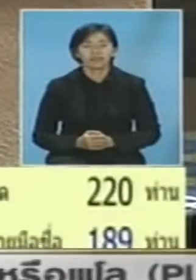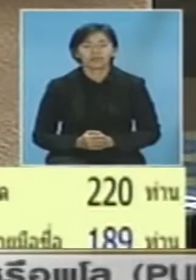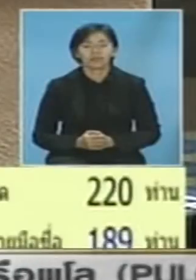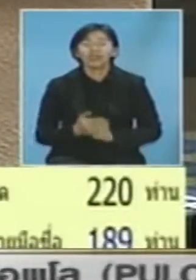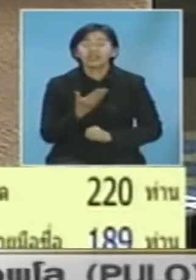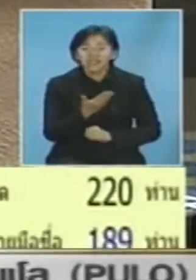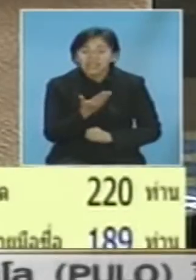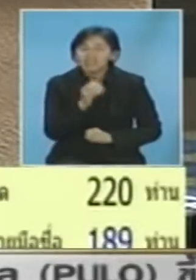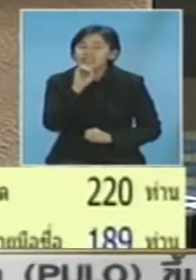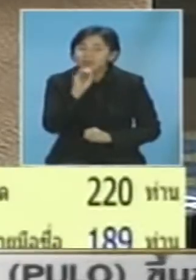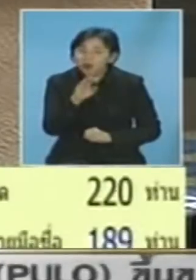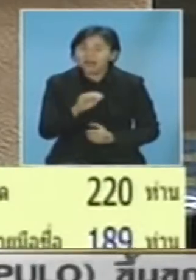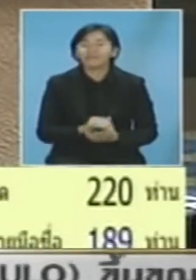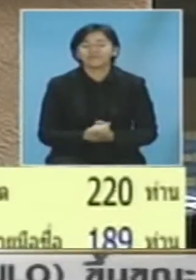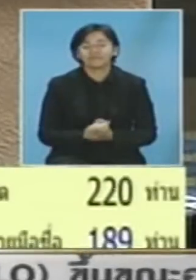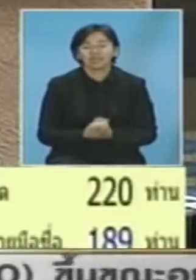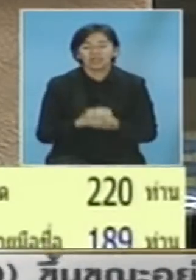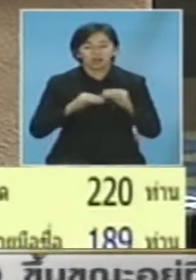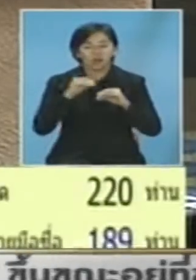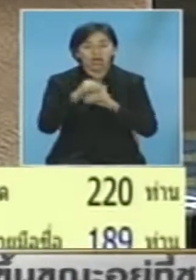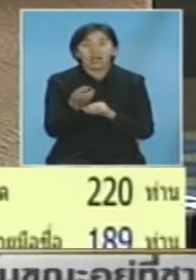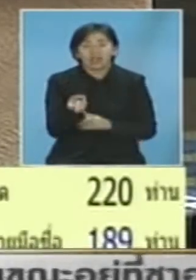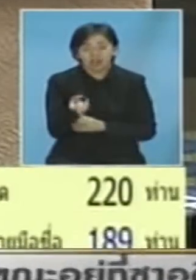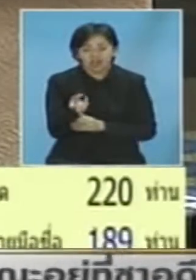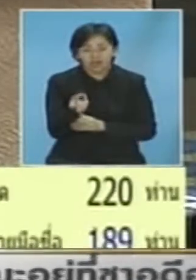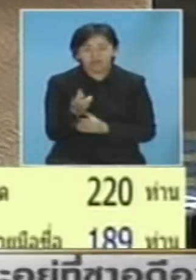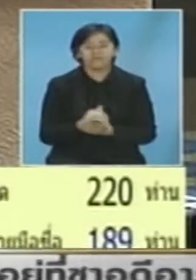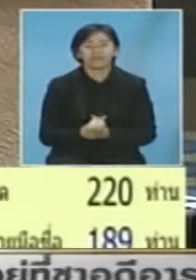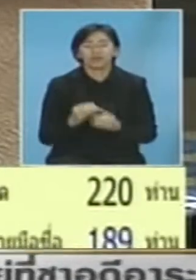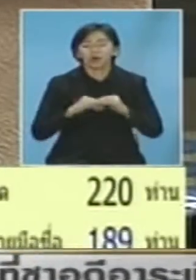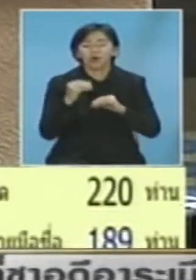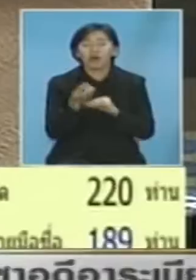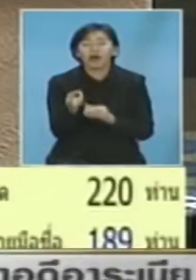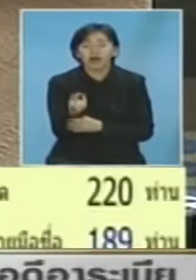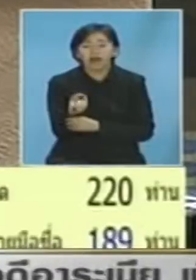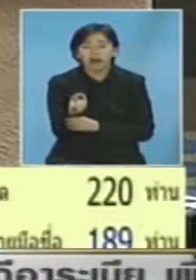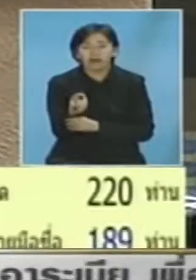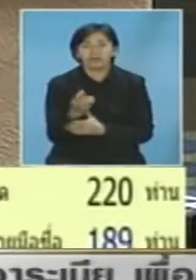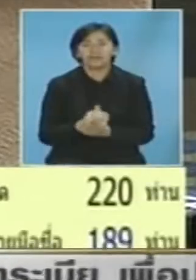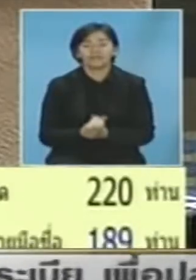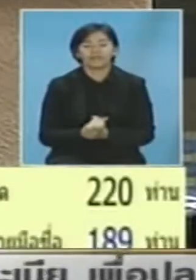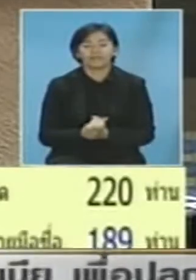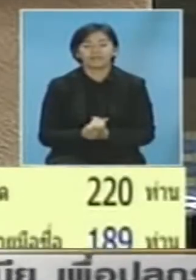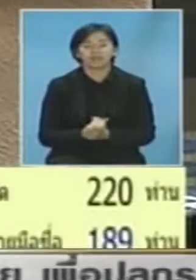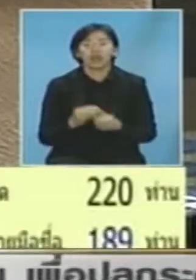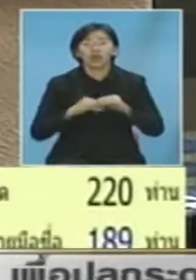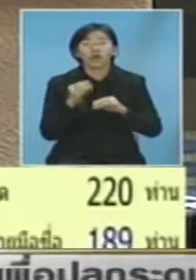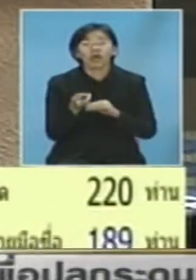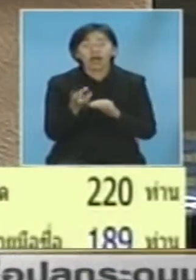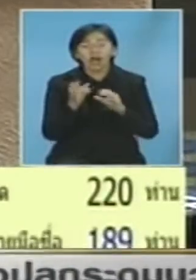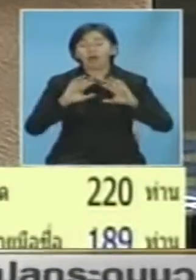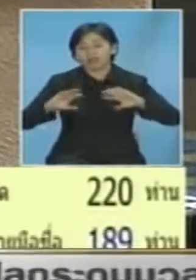อ้างว่าโครงการรับจำนำข้าวดังกล่าวของรัฐบ